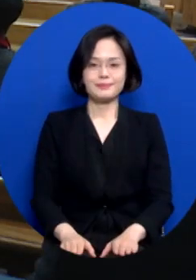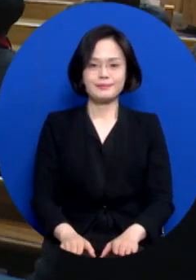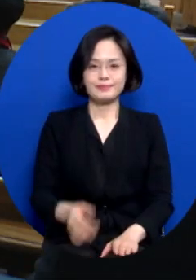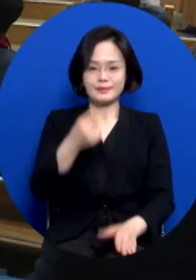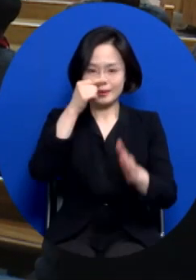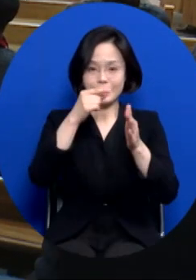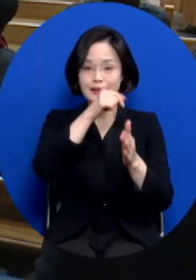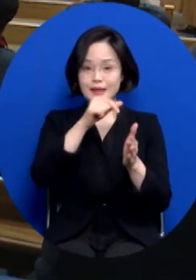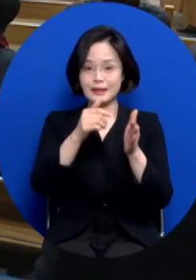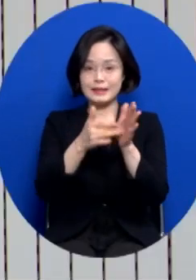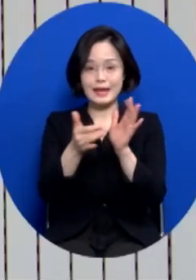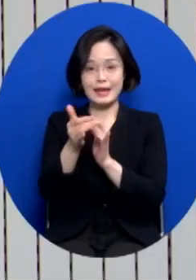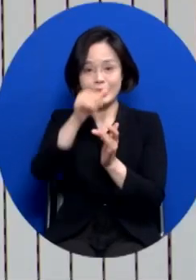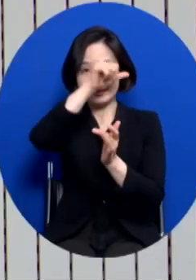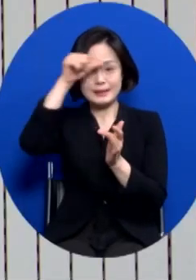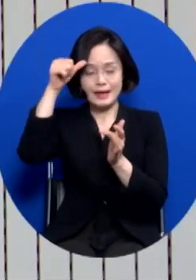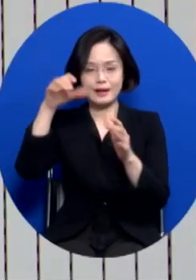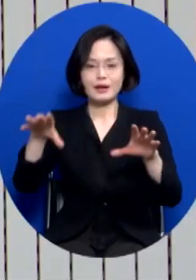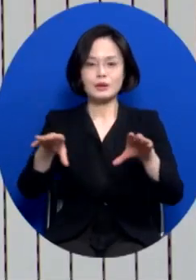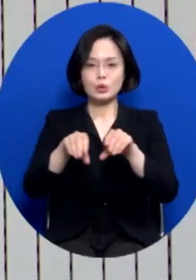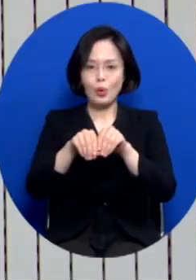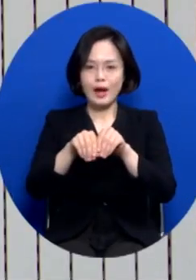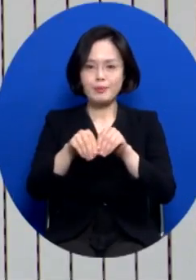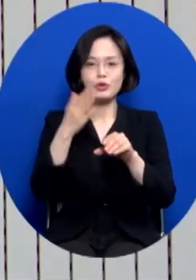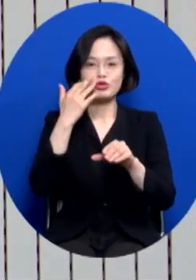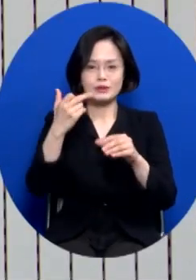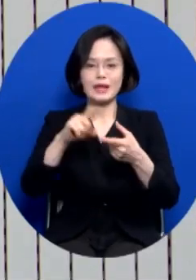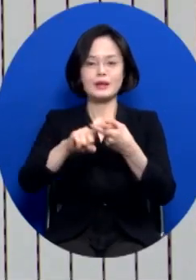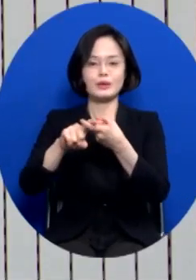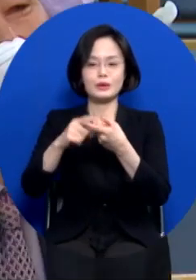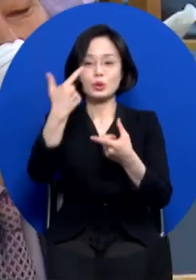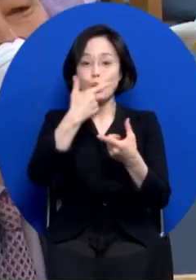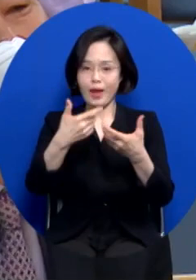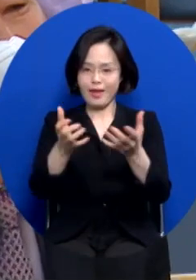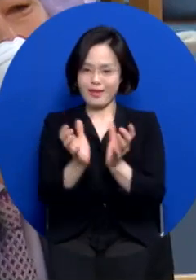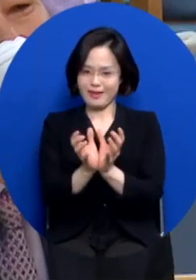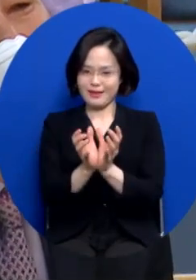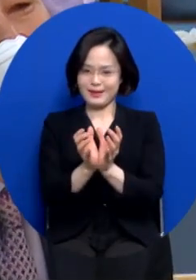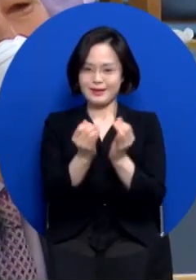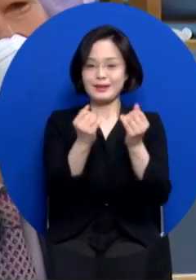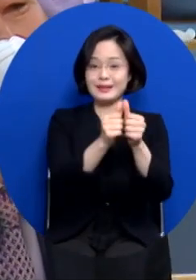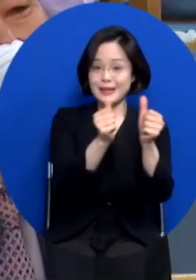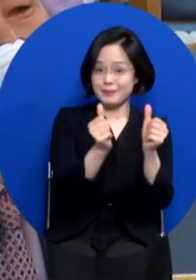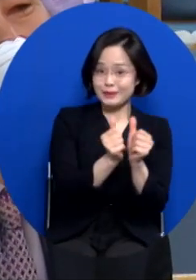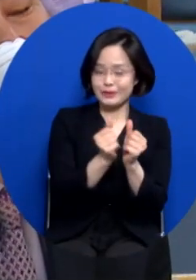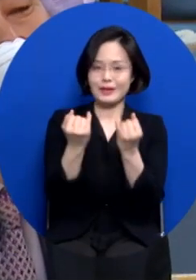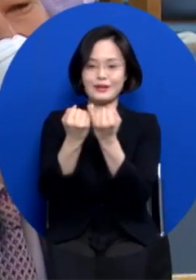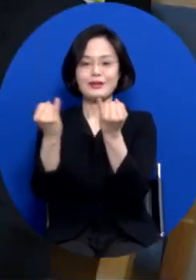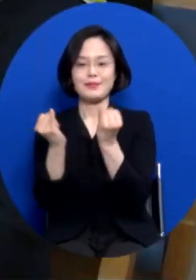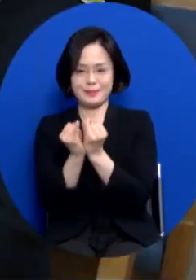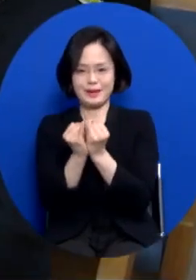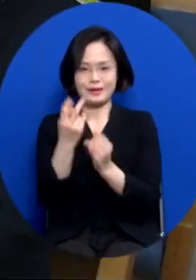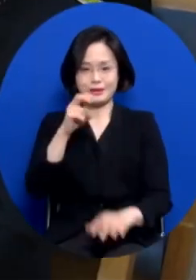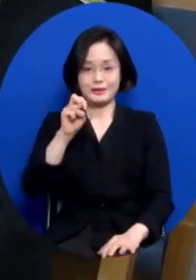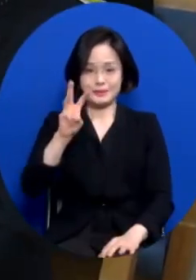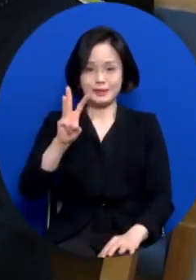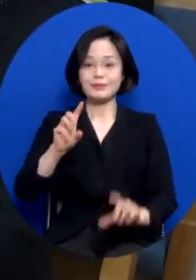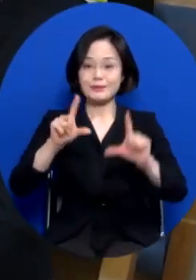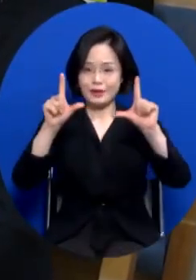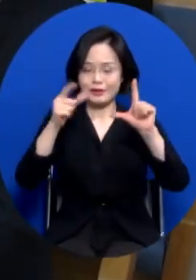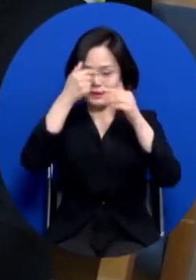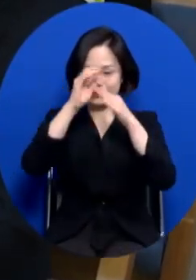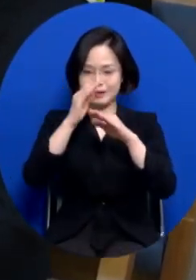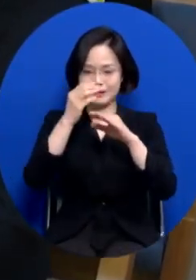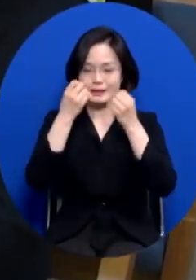예장통합 울산노예 남성교회연합회와 여전도회연합회가 지난 12일 전화교회에서 신년하례를 갖고 새해를 시작했습니다.